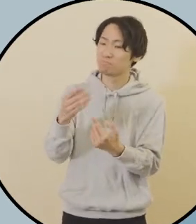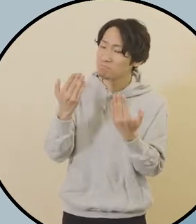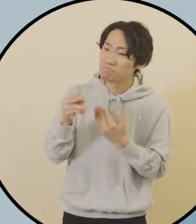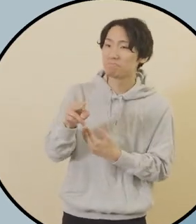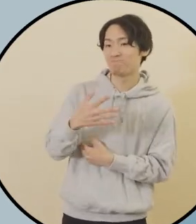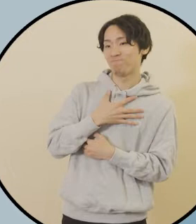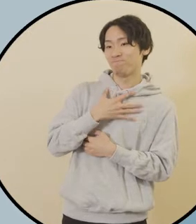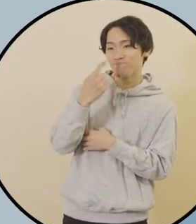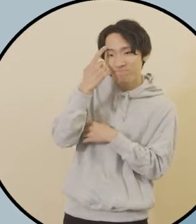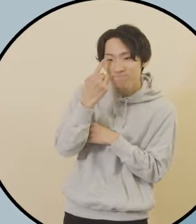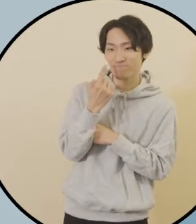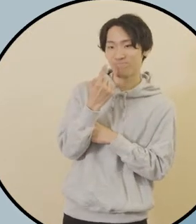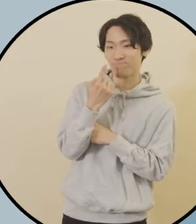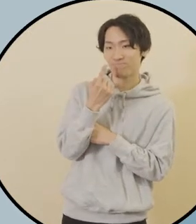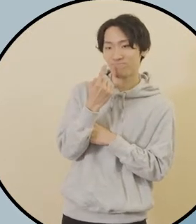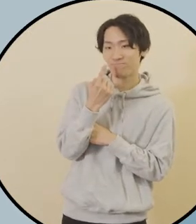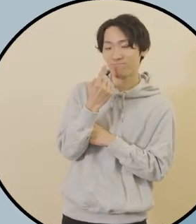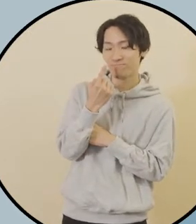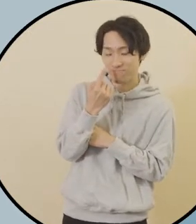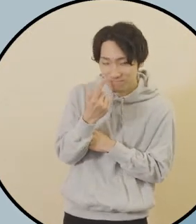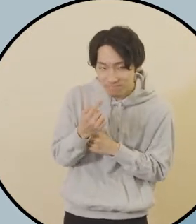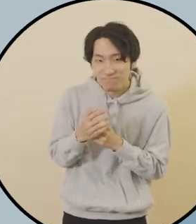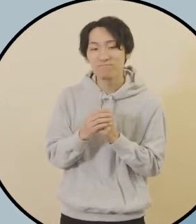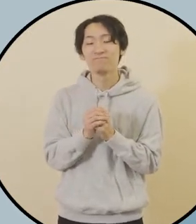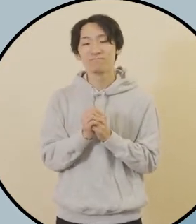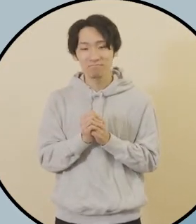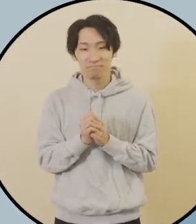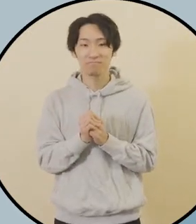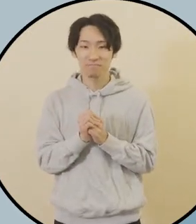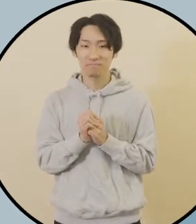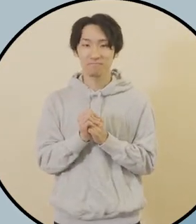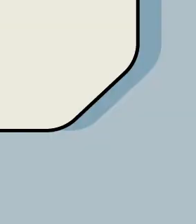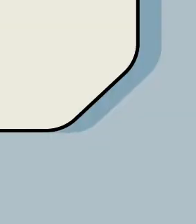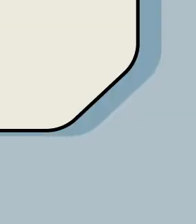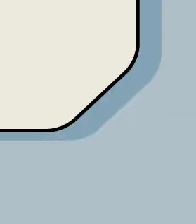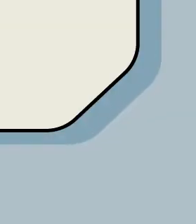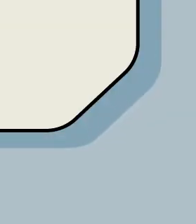反映される形になったかなーと見てて思いましたねん